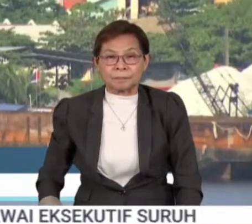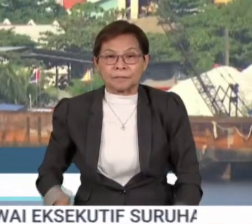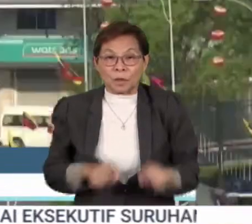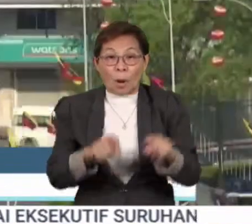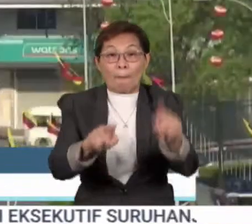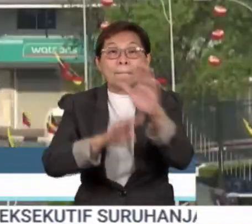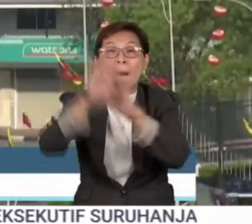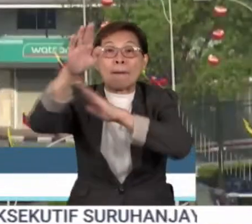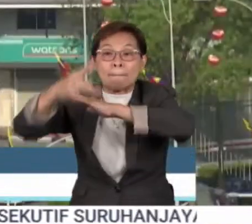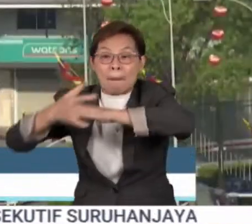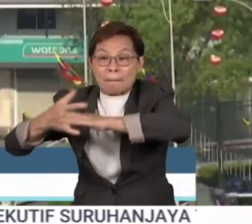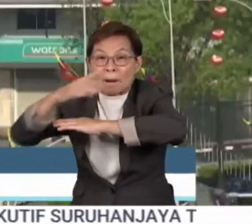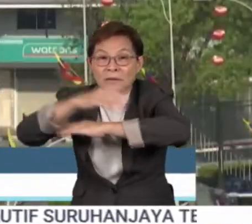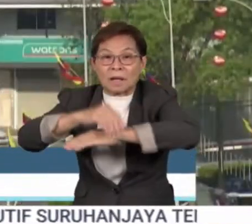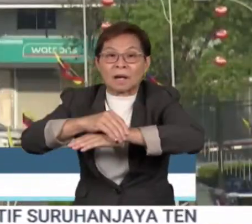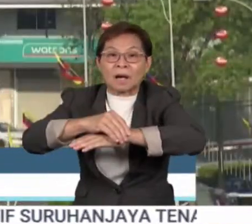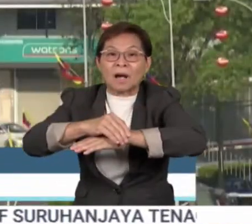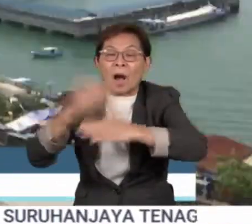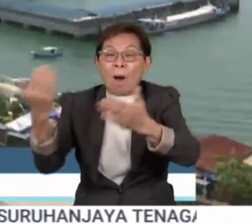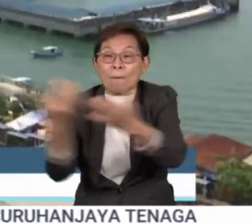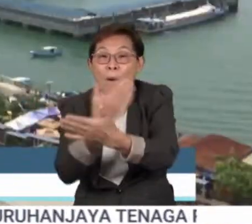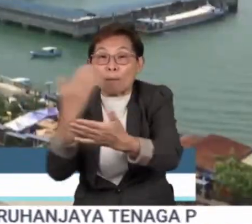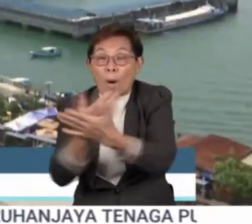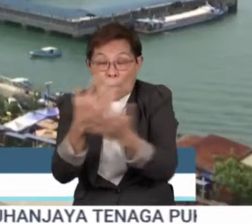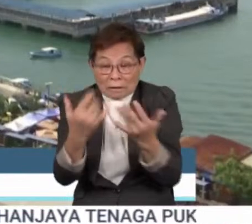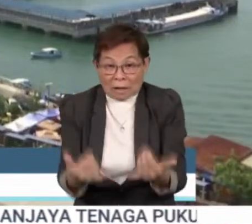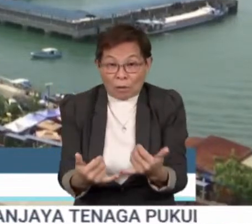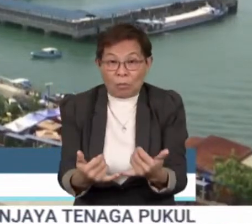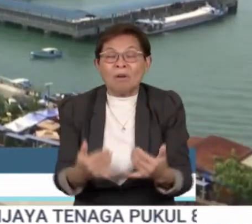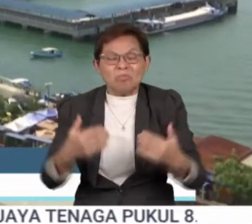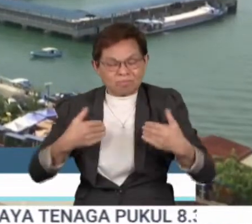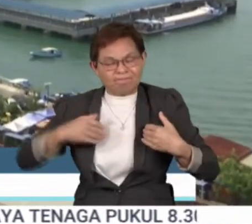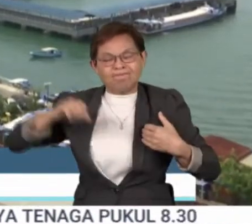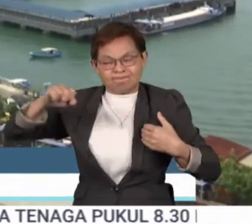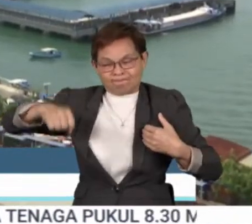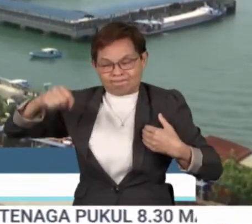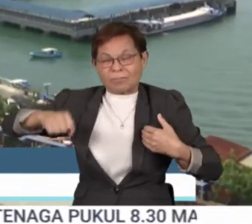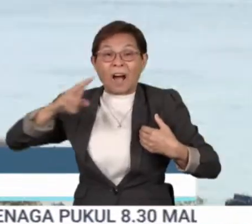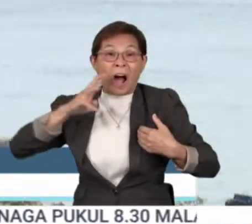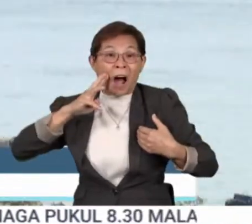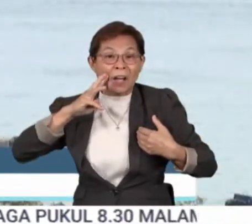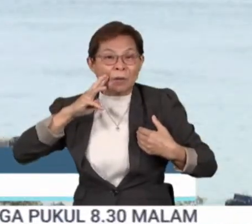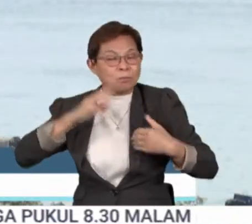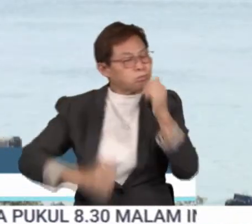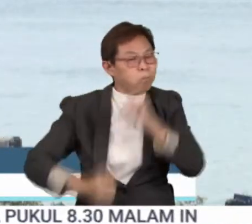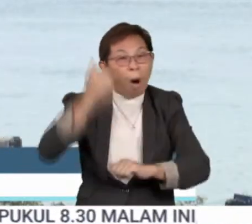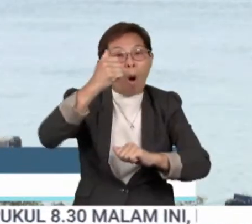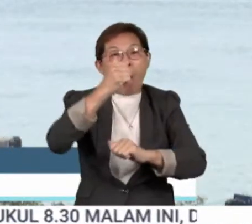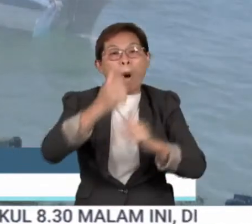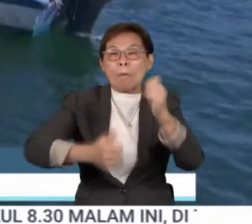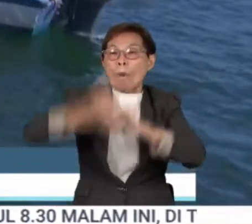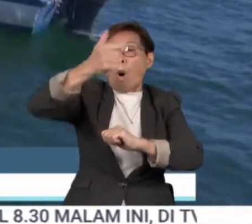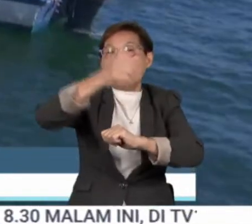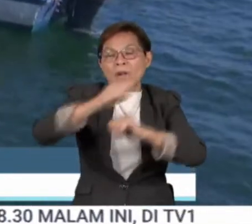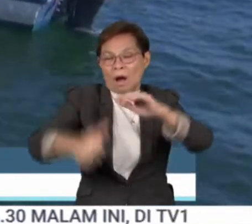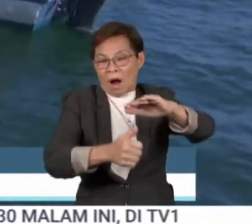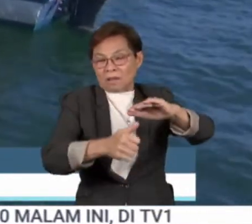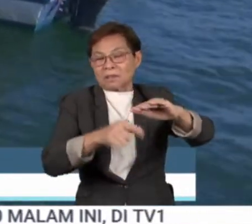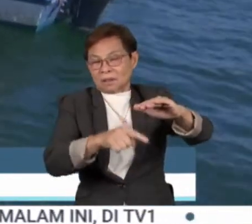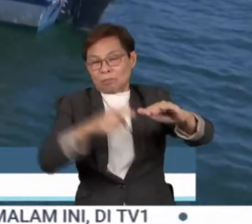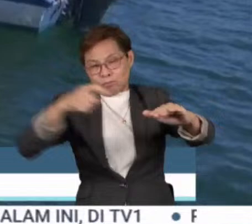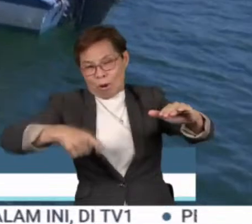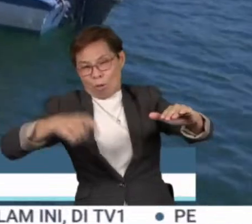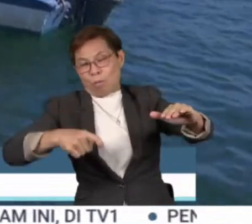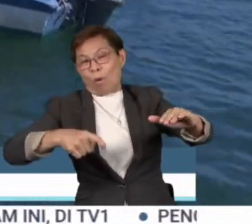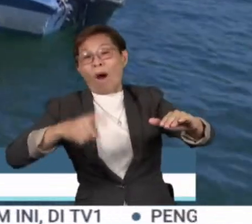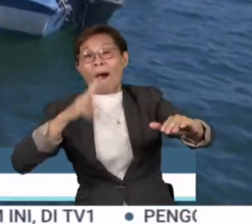Seiring pembangunan teknologi dalam arus kemodenan masa kini, tidak dinafikan air antara sumber paling utama dan asas yang masih